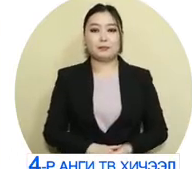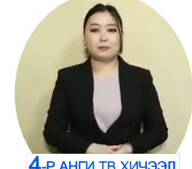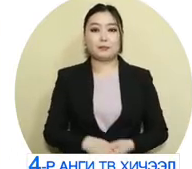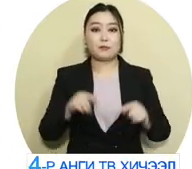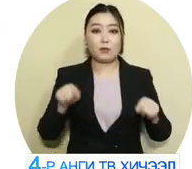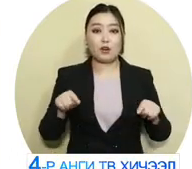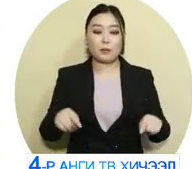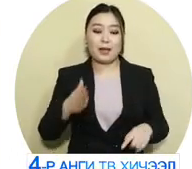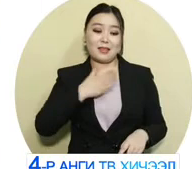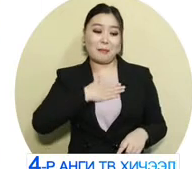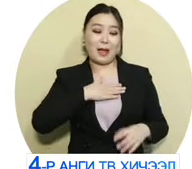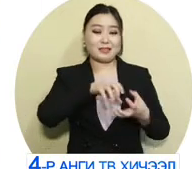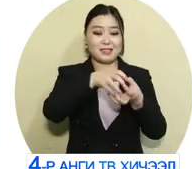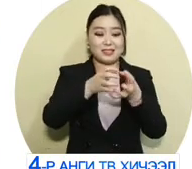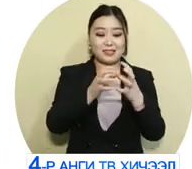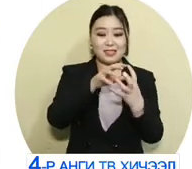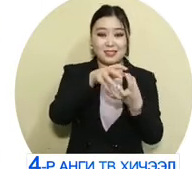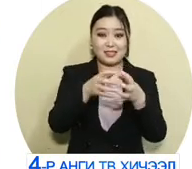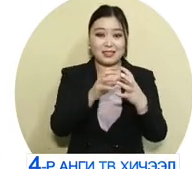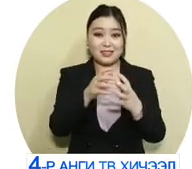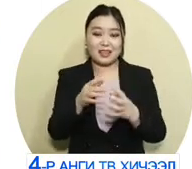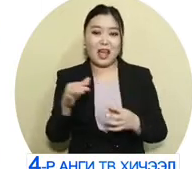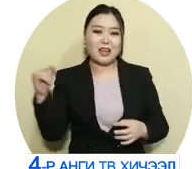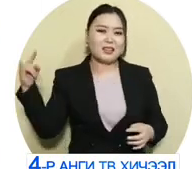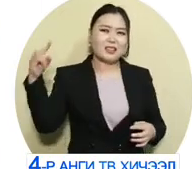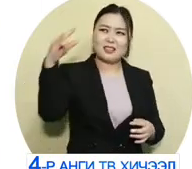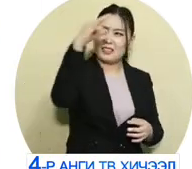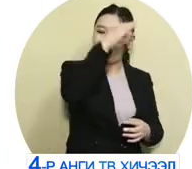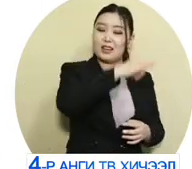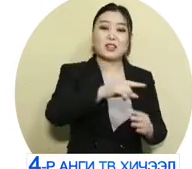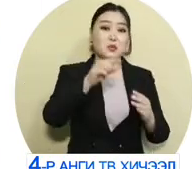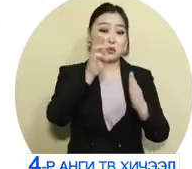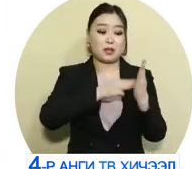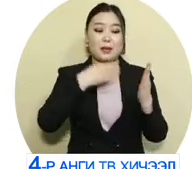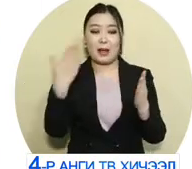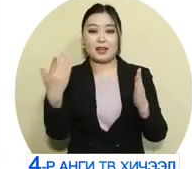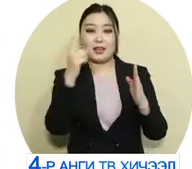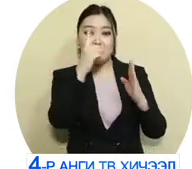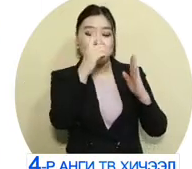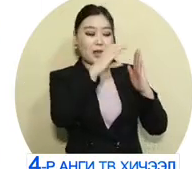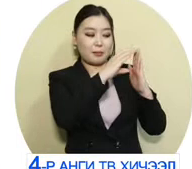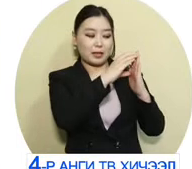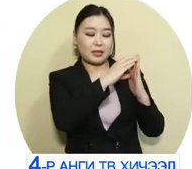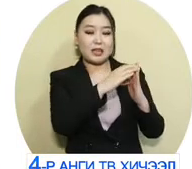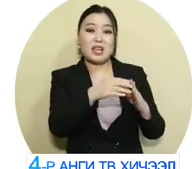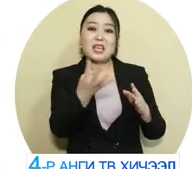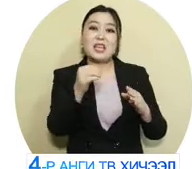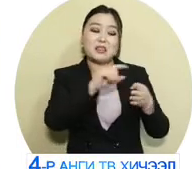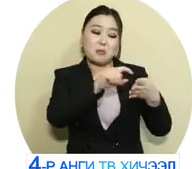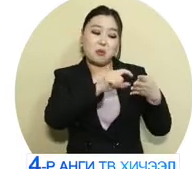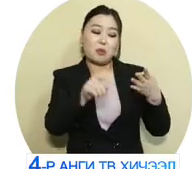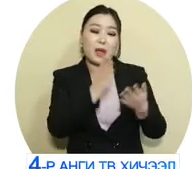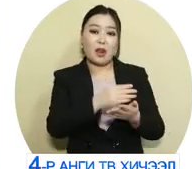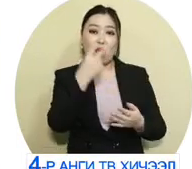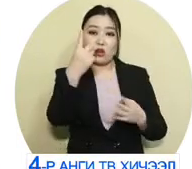одоо энэ намаг сансарт нисгэр гэдэг шүлгийн маань нэгдүгээр бадаг хэдэн мөртөө байна, хоёрдугаар бадаг хэдэн мөртөө байна, гуравдугаар бадаг маань